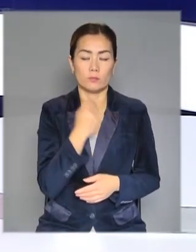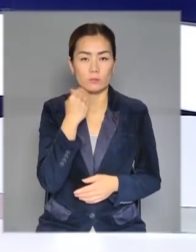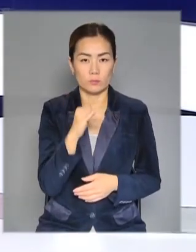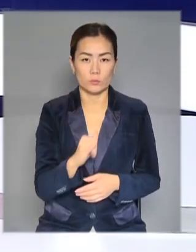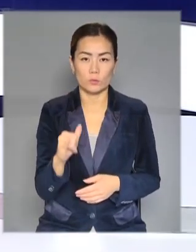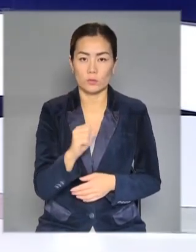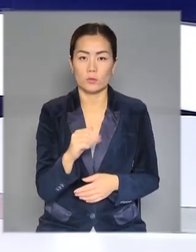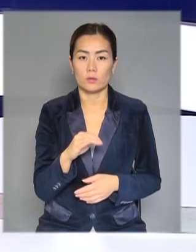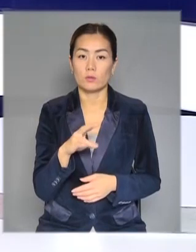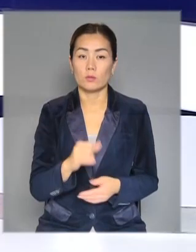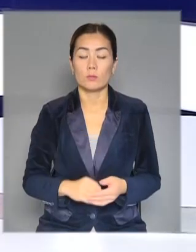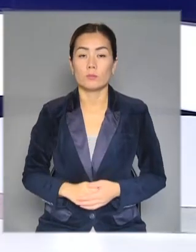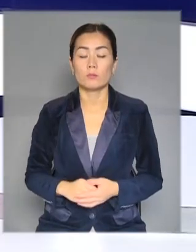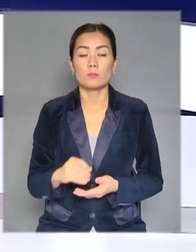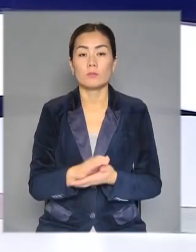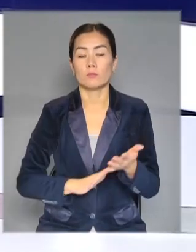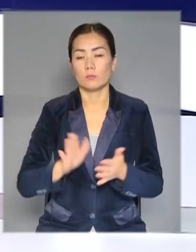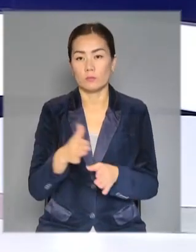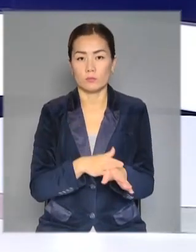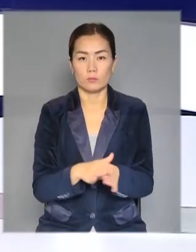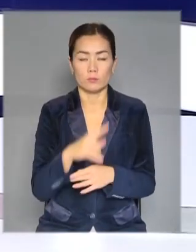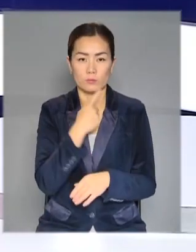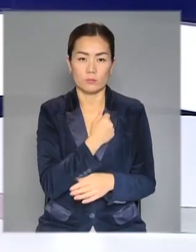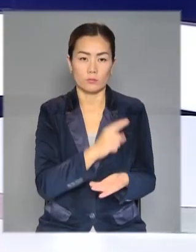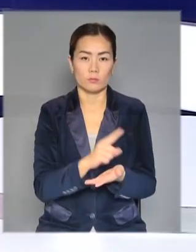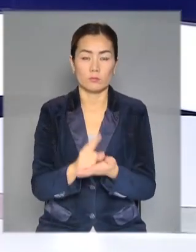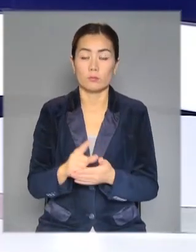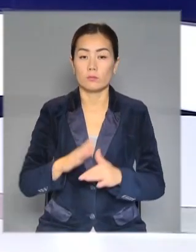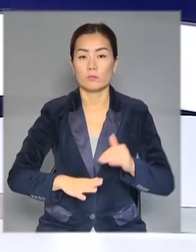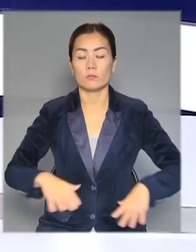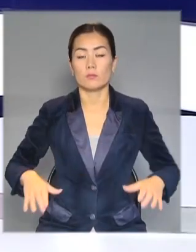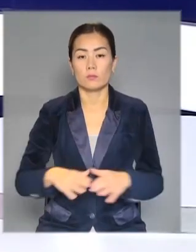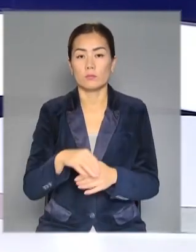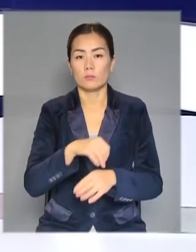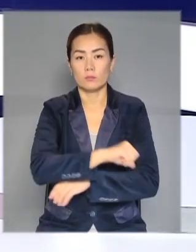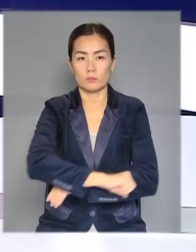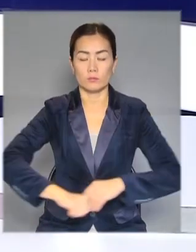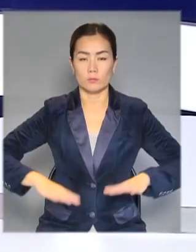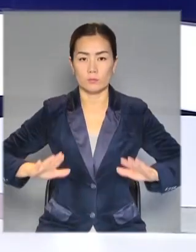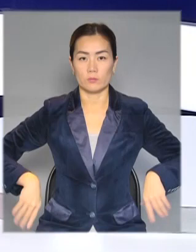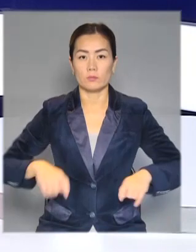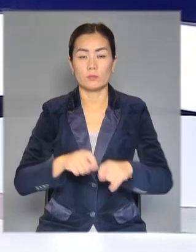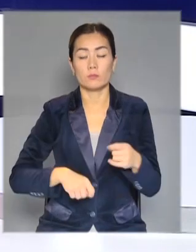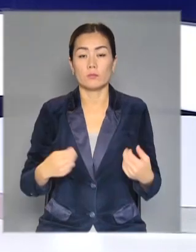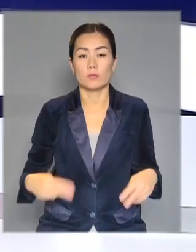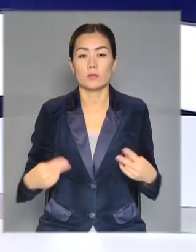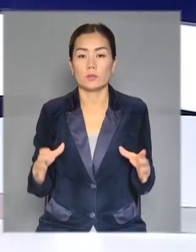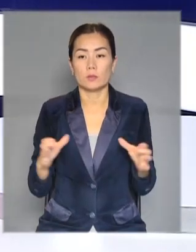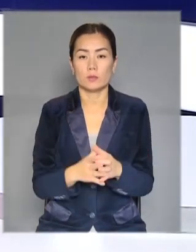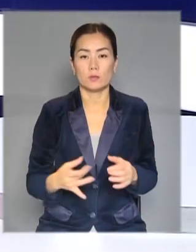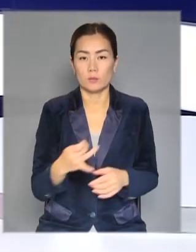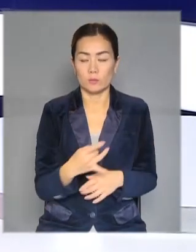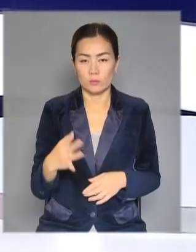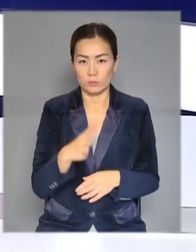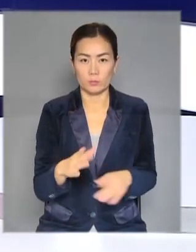Актобе, Уральска и Атырау. Теперь они будут выполнять воинские обязанности в подразделениях пограничных частей, контрольно-пропускных пунктах